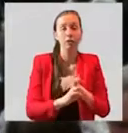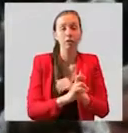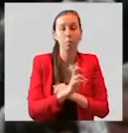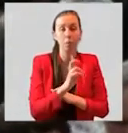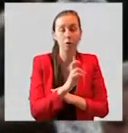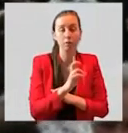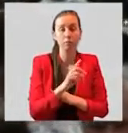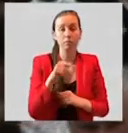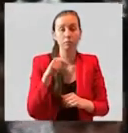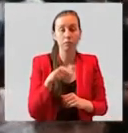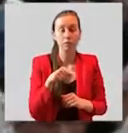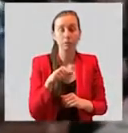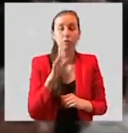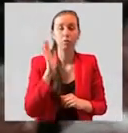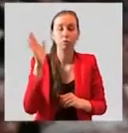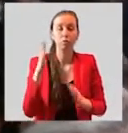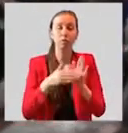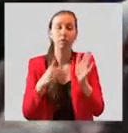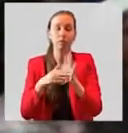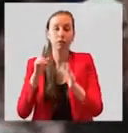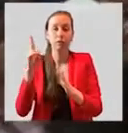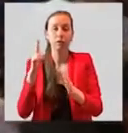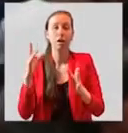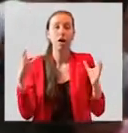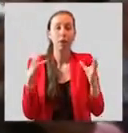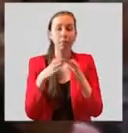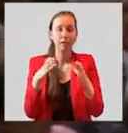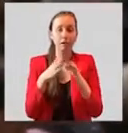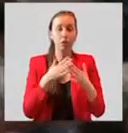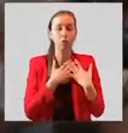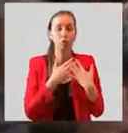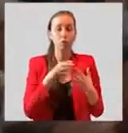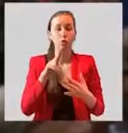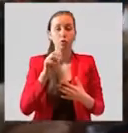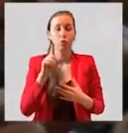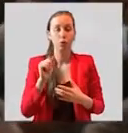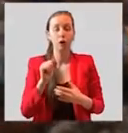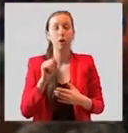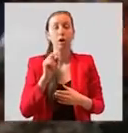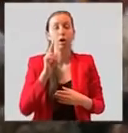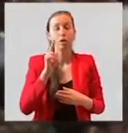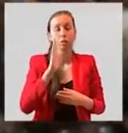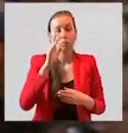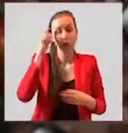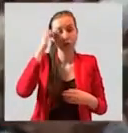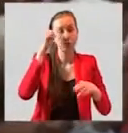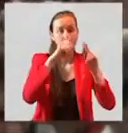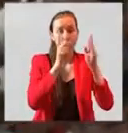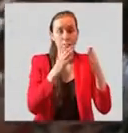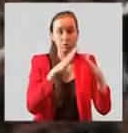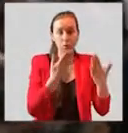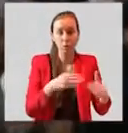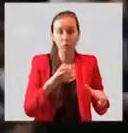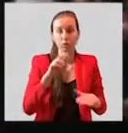звон опавших и набат призыв к единению крепости духа в лихую годину для России. Автор,